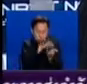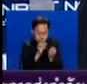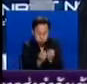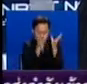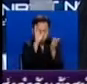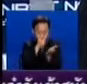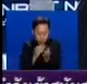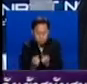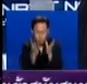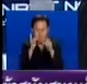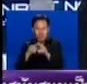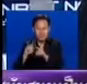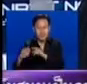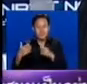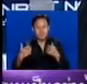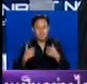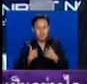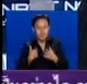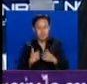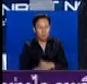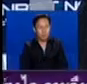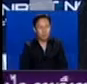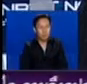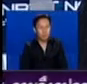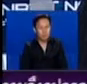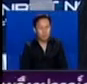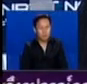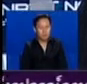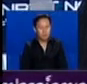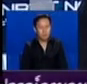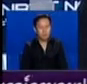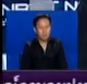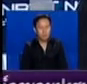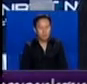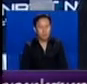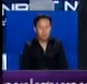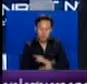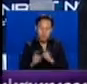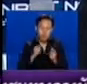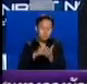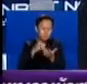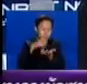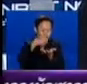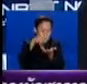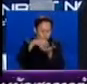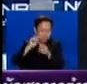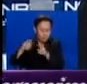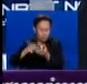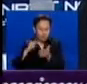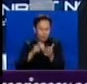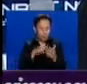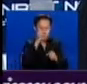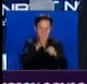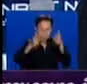จ้าตัวนั้นนะคะบอกว่ามานั่งรออยู่ในรถตู้เพื่อรอที่จะพบเสแดงแล้วก็อ้างด้วยนะคะว่าคลิปที่ปล่อยออกมานั้นเป็นคลิป